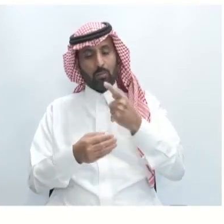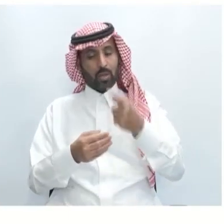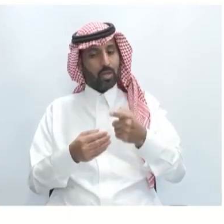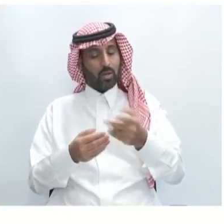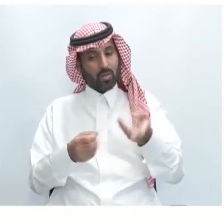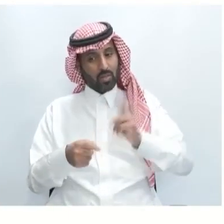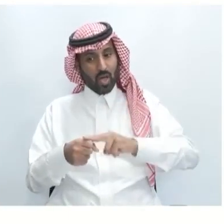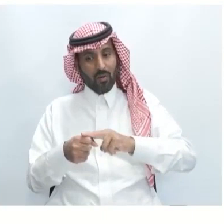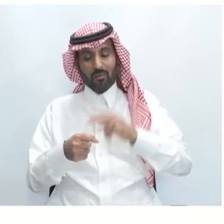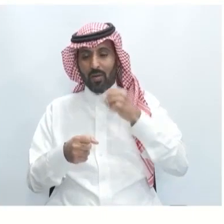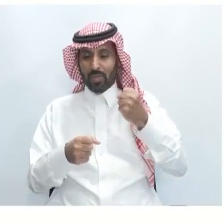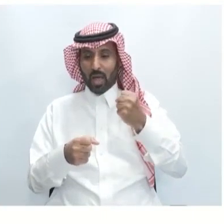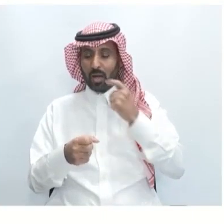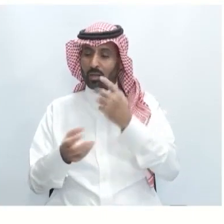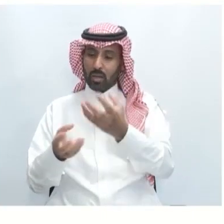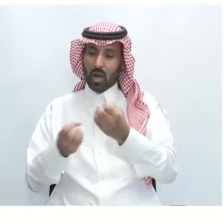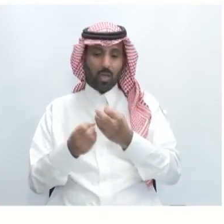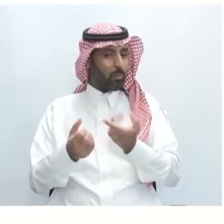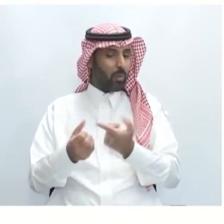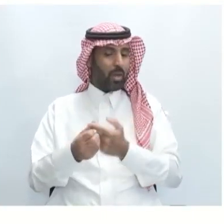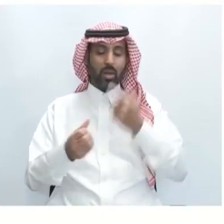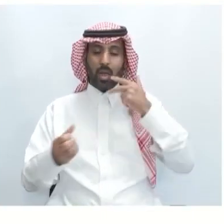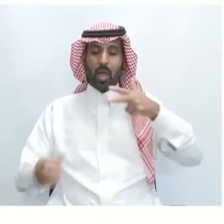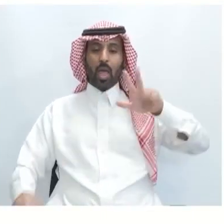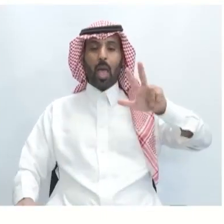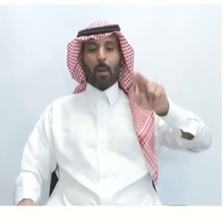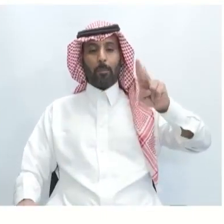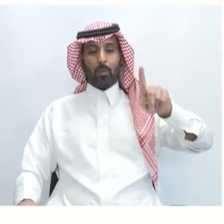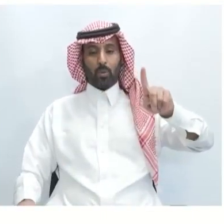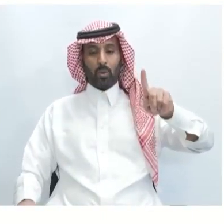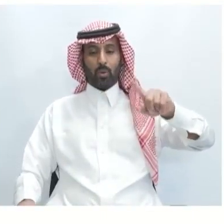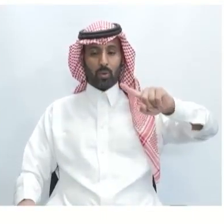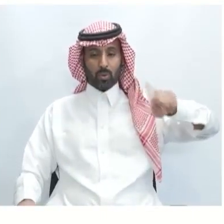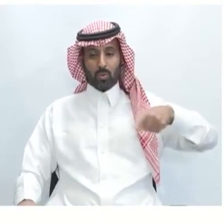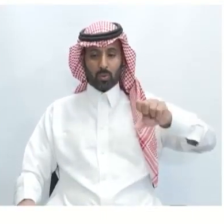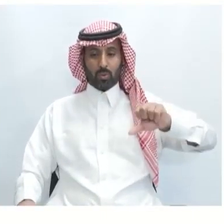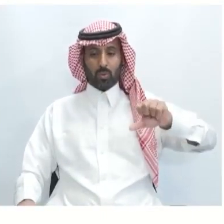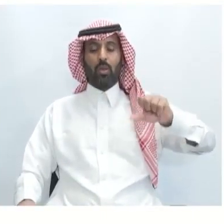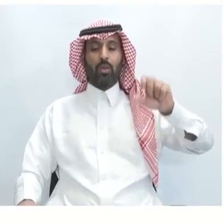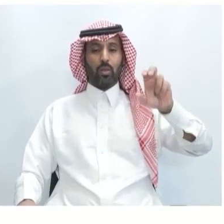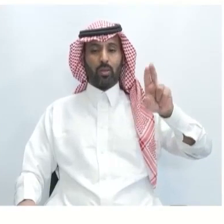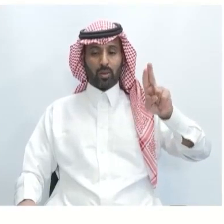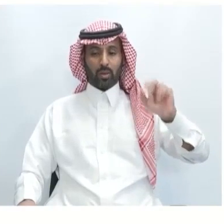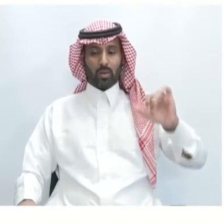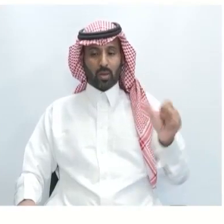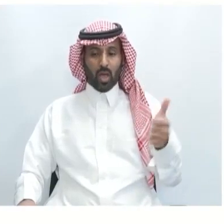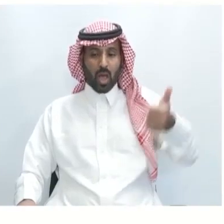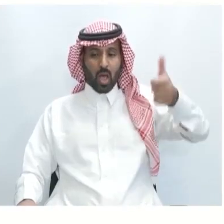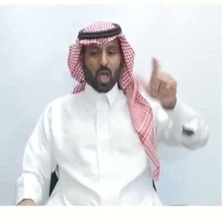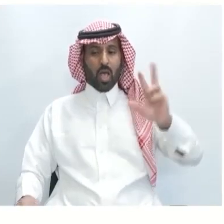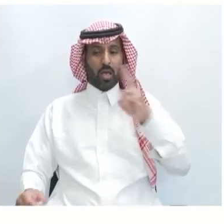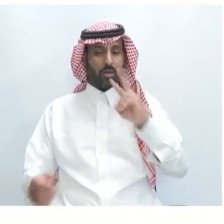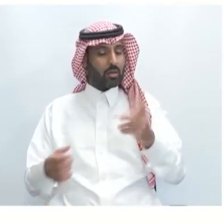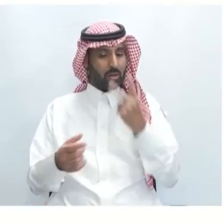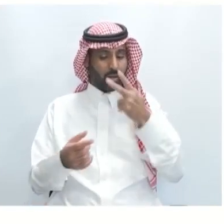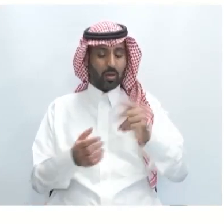الكربوهيدرات والبروتينات اذا هنا الدهون رقم واحد الليبيدات الفوسفوريه انظروا للاسم